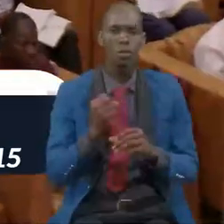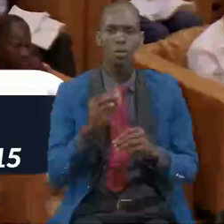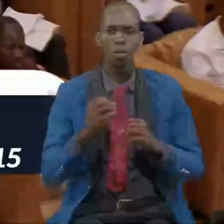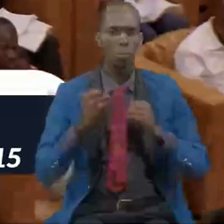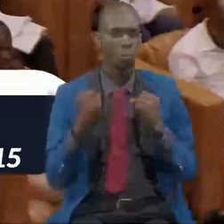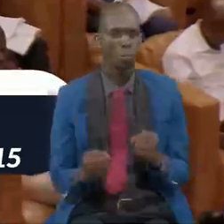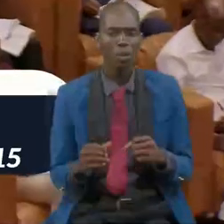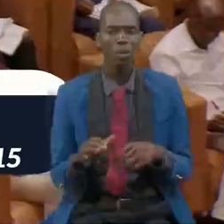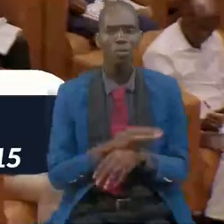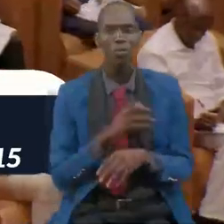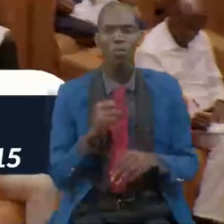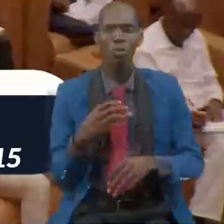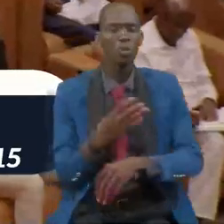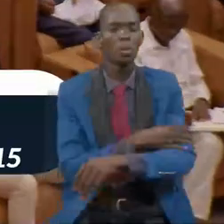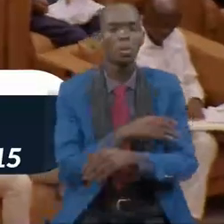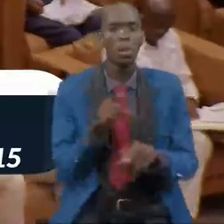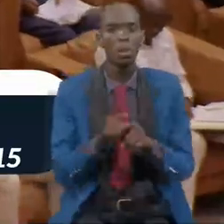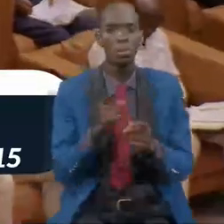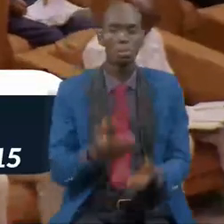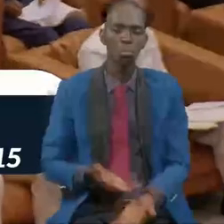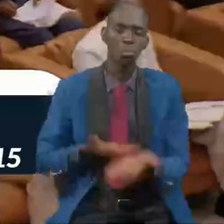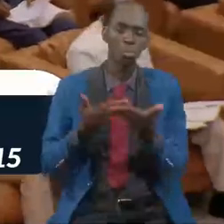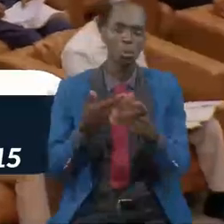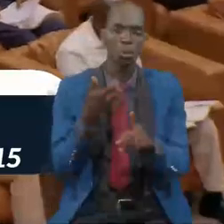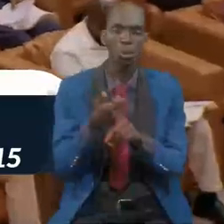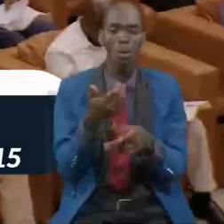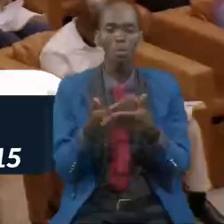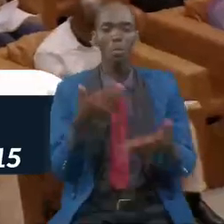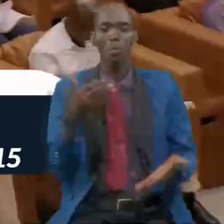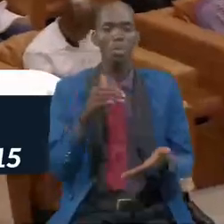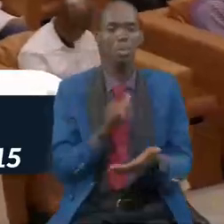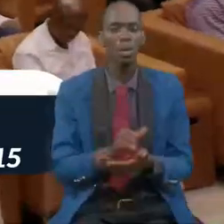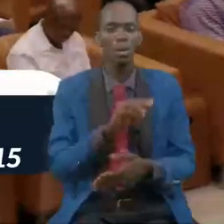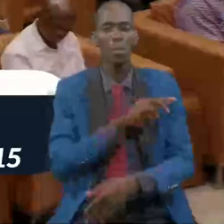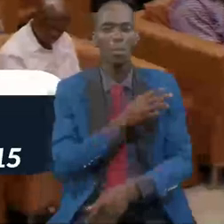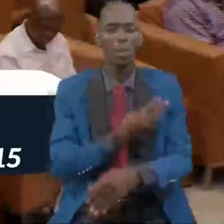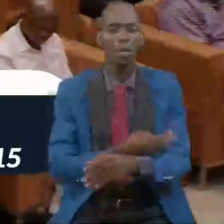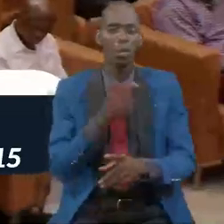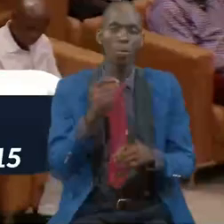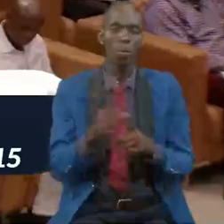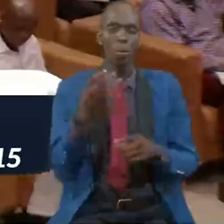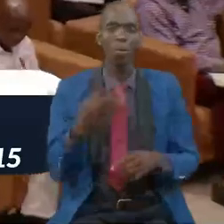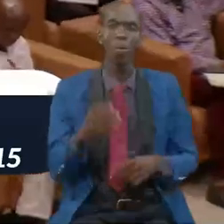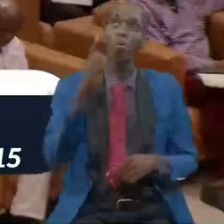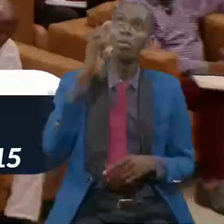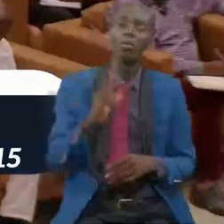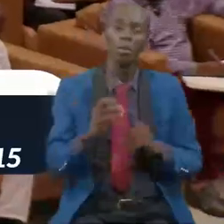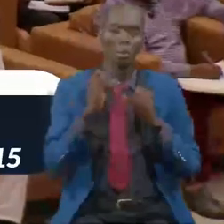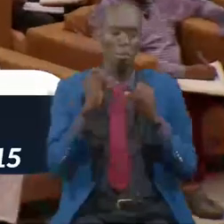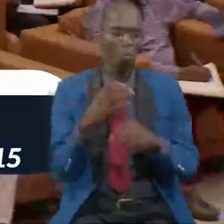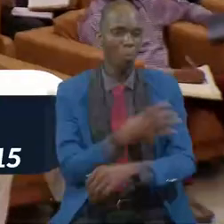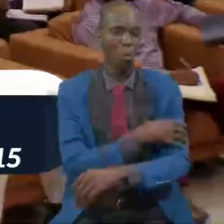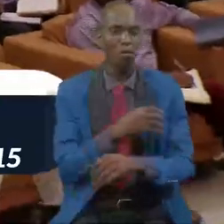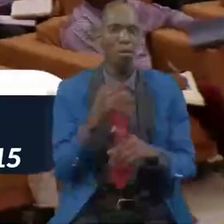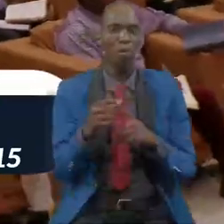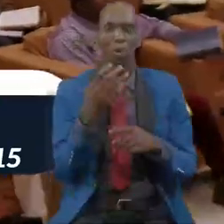forte, comme vous vous présentez devant cette loi puissante de Dieu, cette